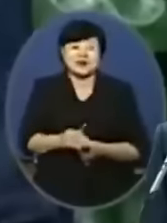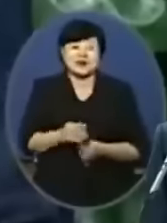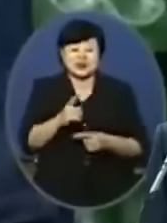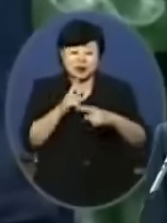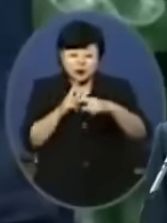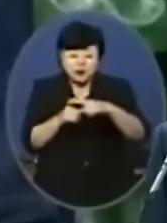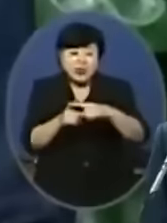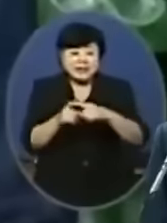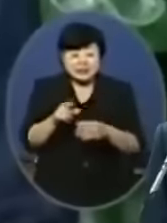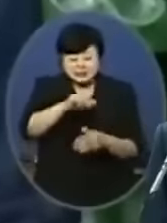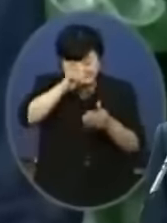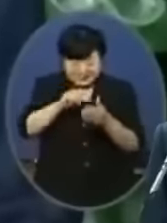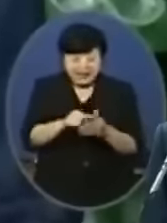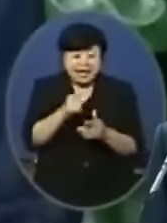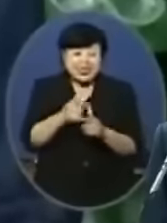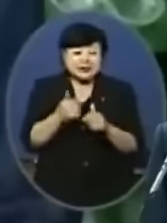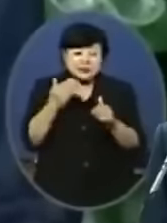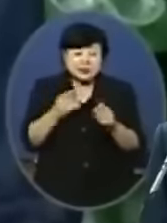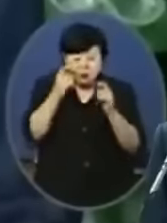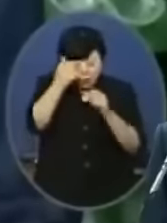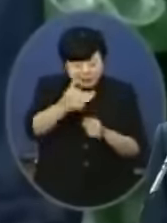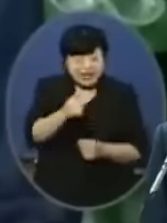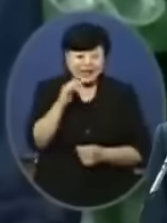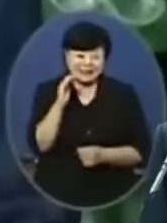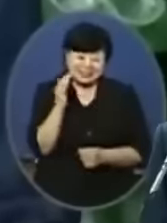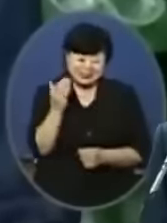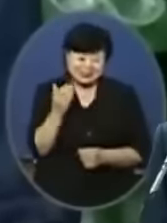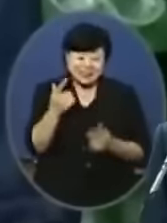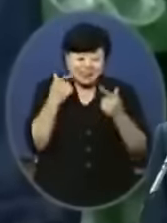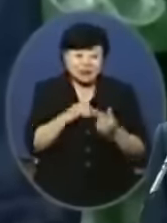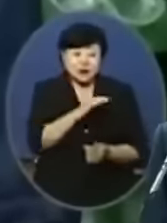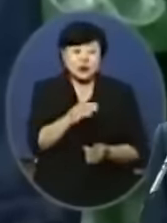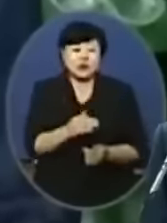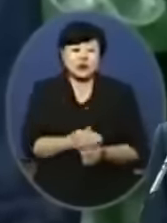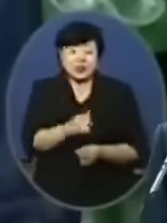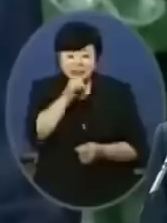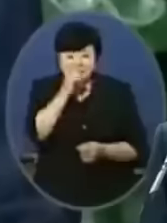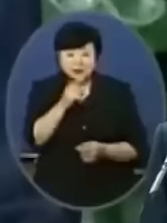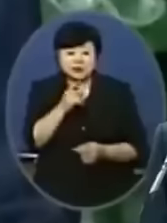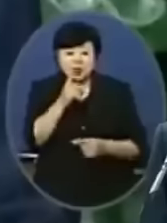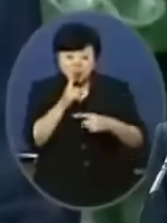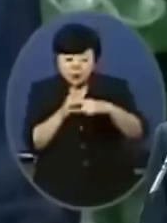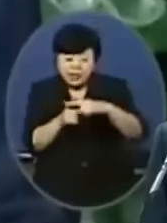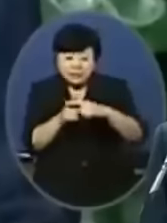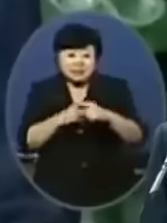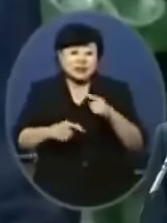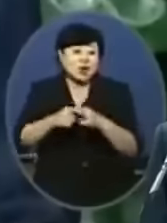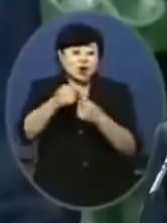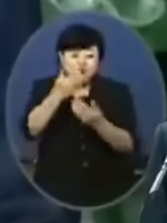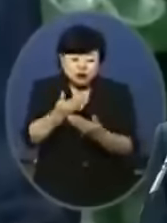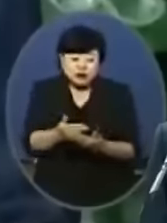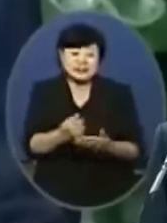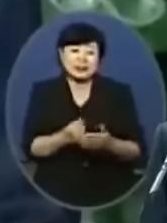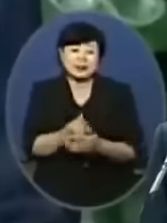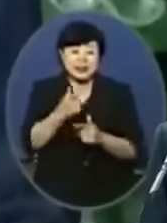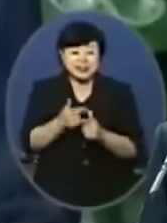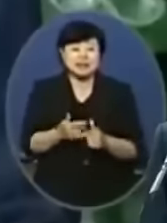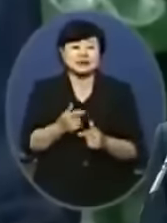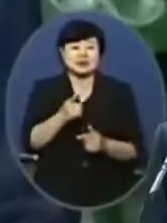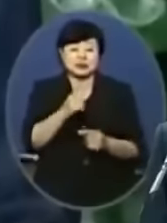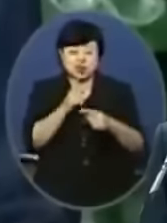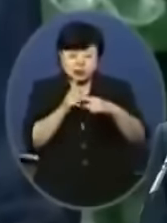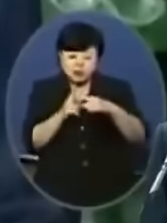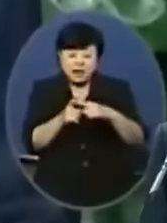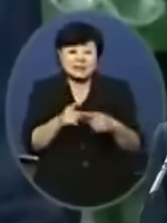인생이 될 수 있느냐? 예수님이 목자가 되어서 언제나 우리가 있으면 플러스 예수님인 것입니다. 예수님이 플러스